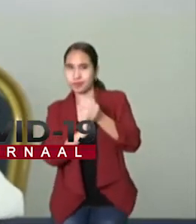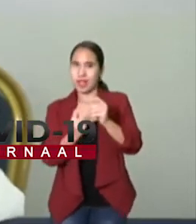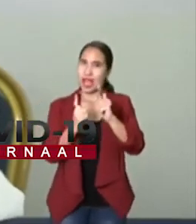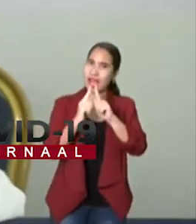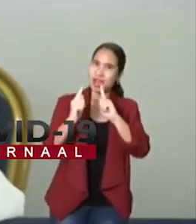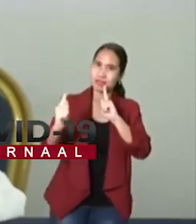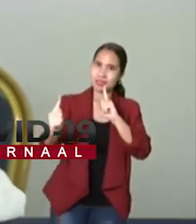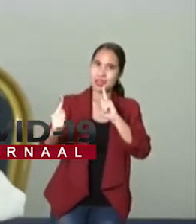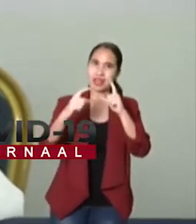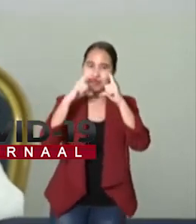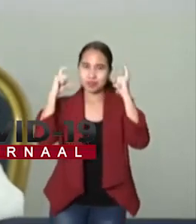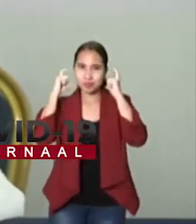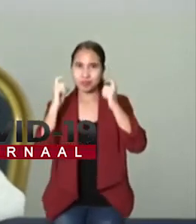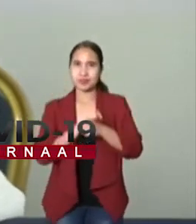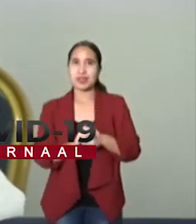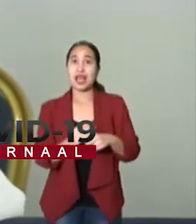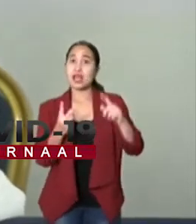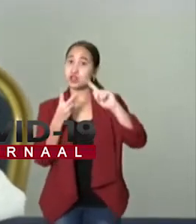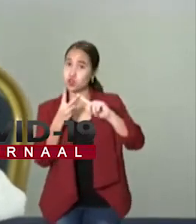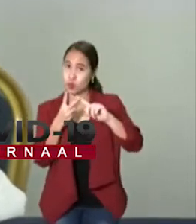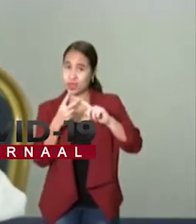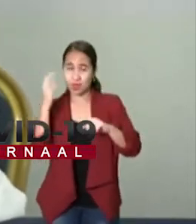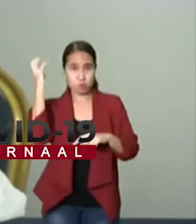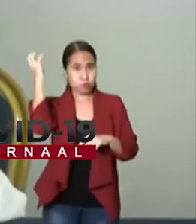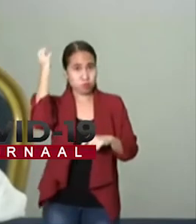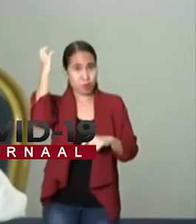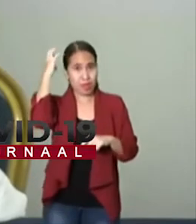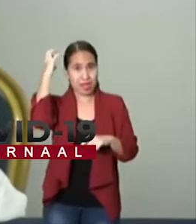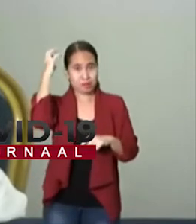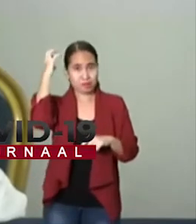het zorgpunt, het